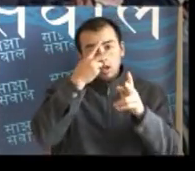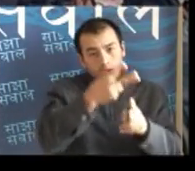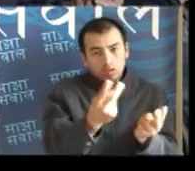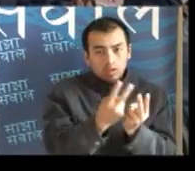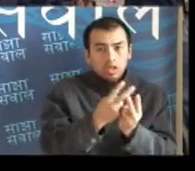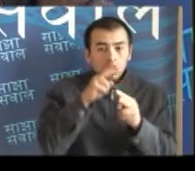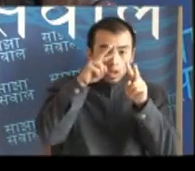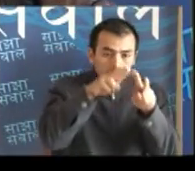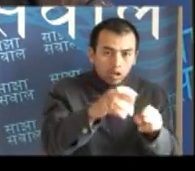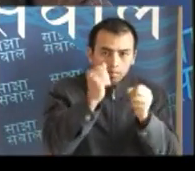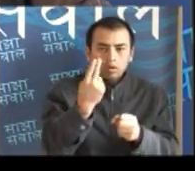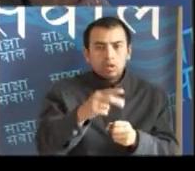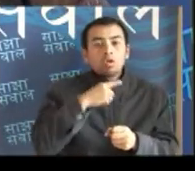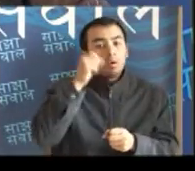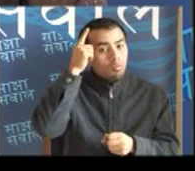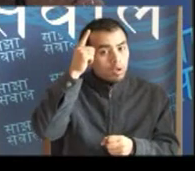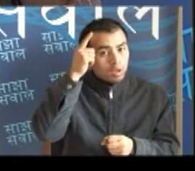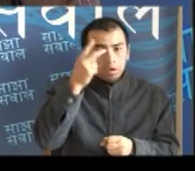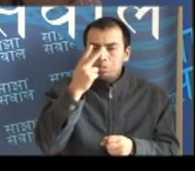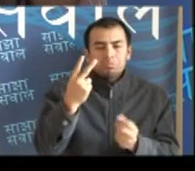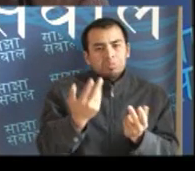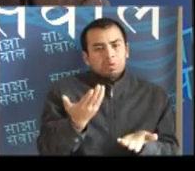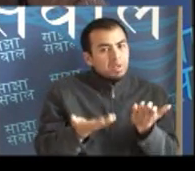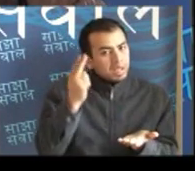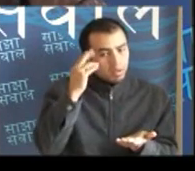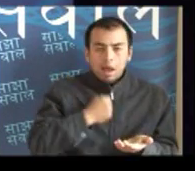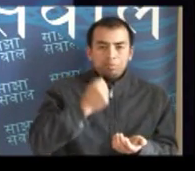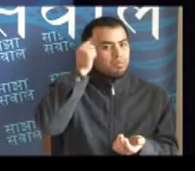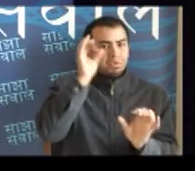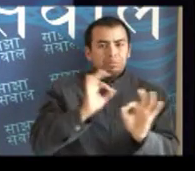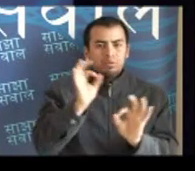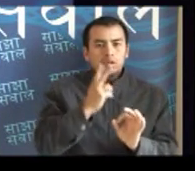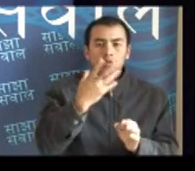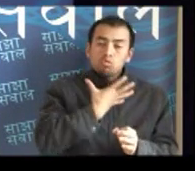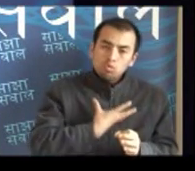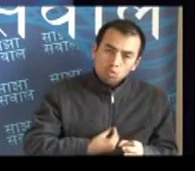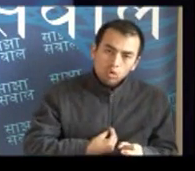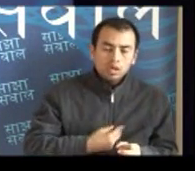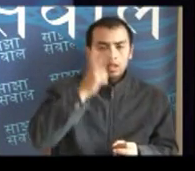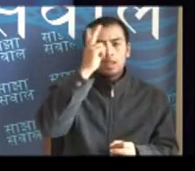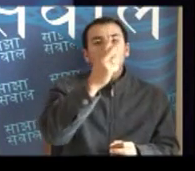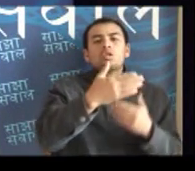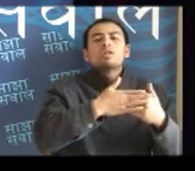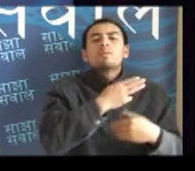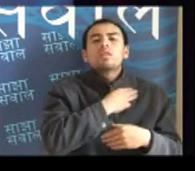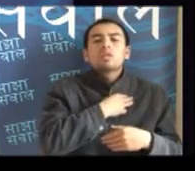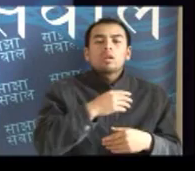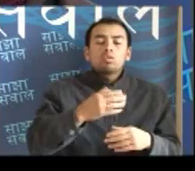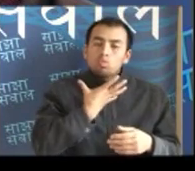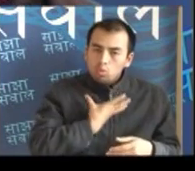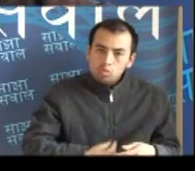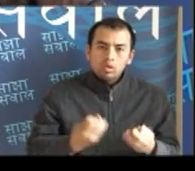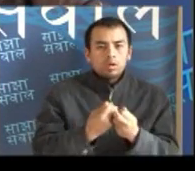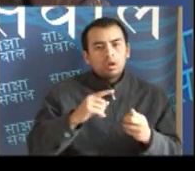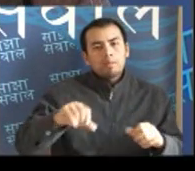मलाई हेरिराख्ने, नबुझेर हेऱ्यायो भन्ने त सुरुमा लाग्दैन थियो, किनभने मैले पनि बुझेको थिइनँ। त्यति धेरै दुःख गरेँ, अहिले त्यहीँको मान्छेले के भन्छन् भने त्यति धेरै दुःख